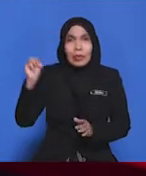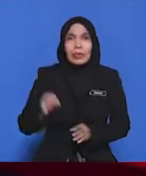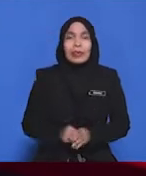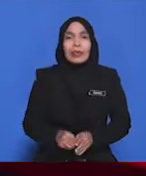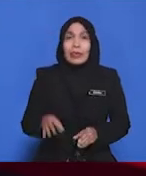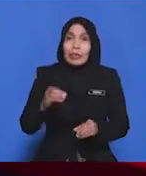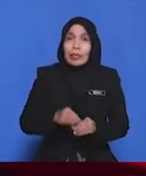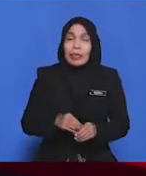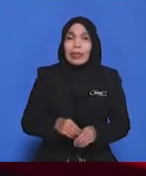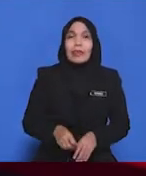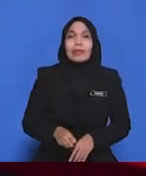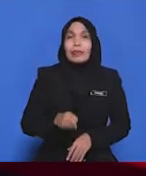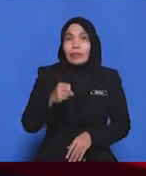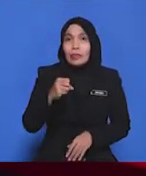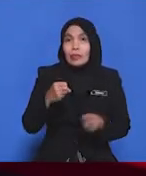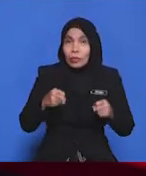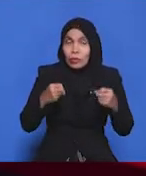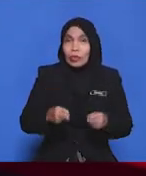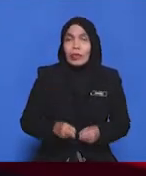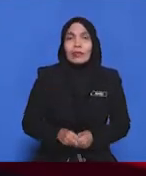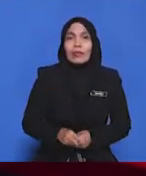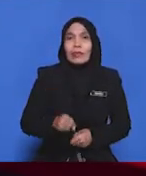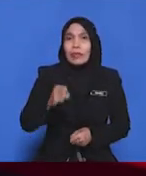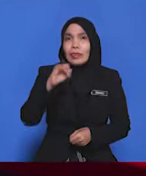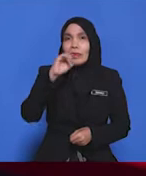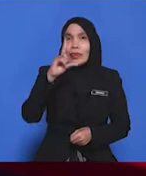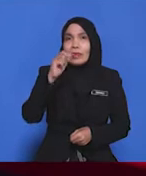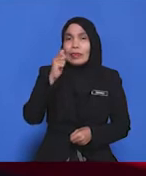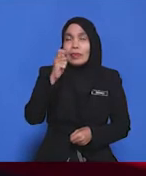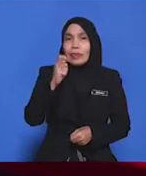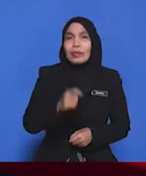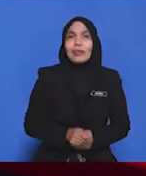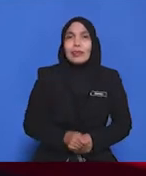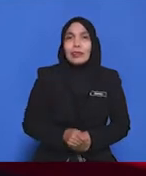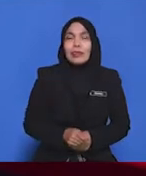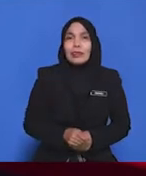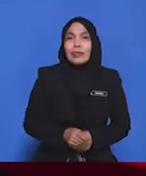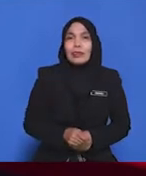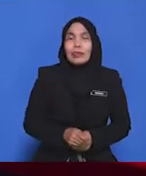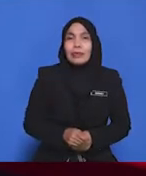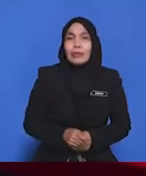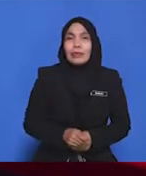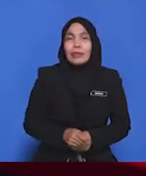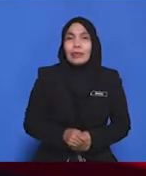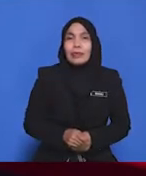taekwondo, judo, silat, menembak dan lain-lain lagi.